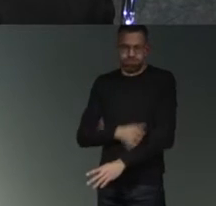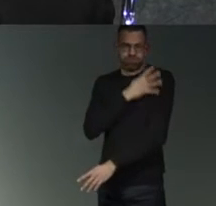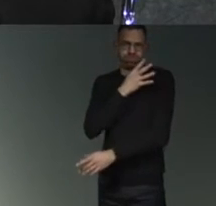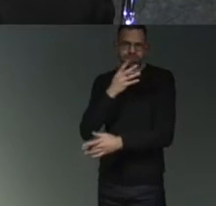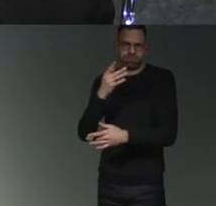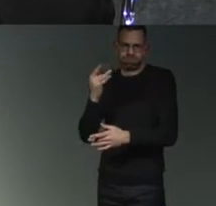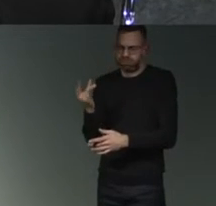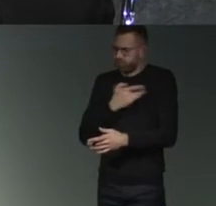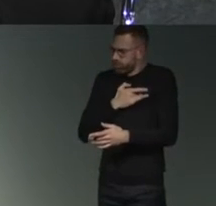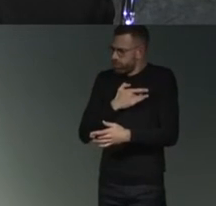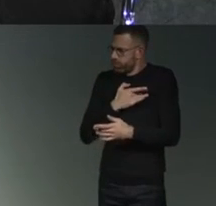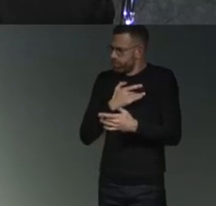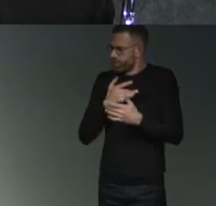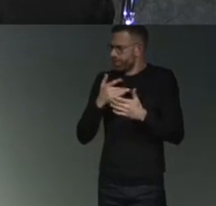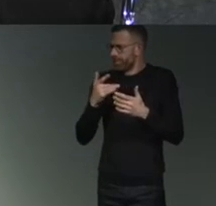profondément touché.